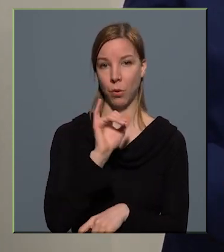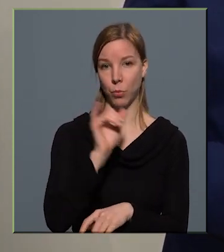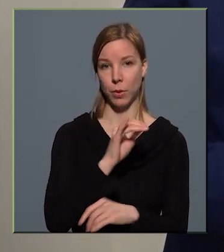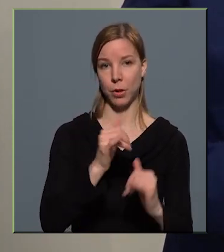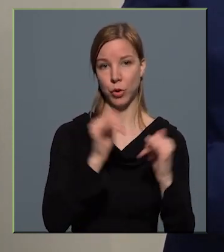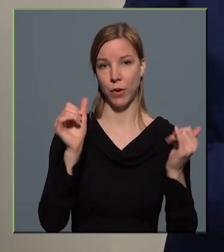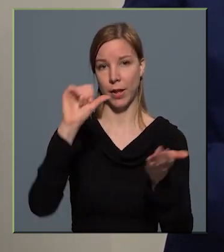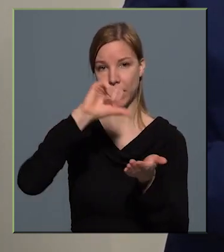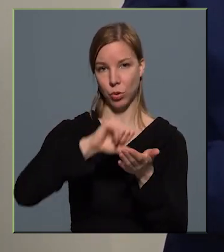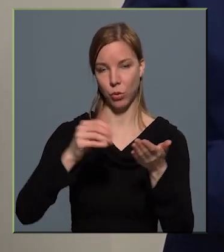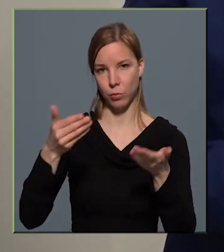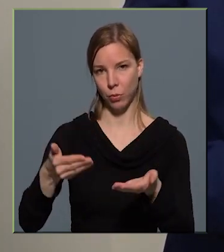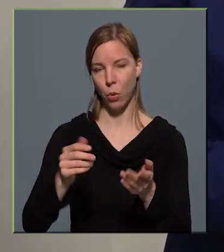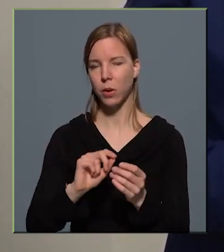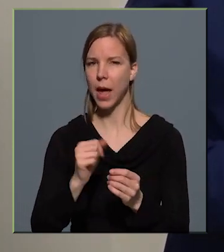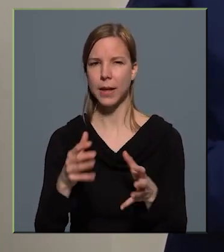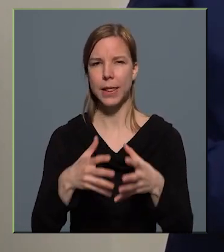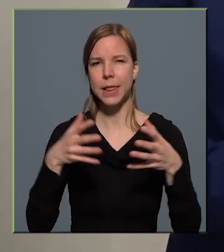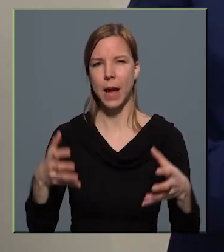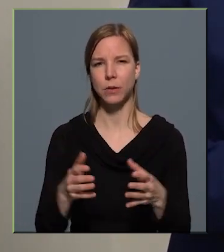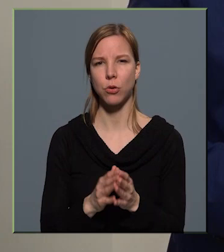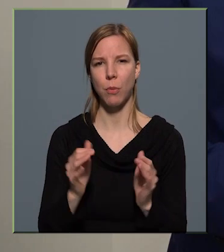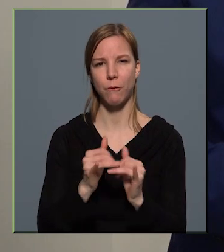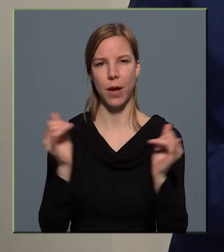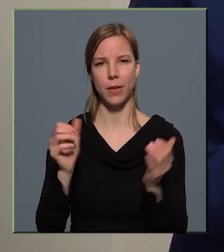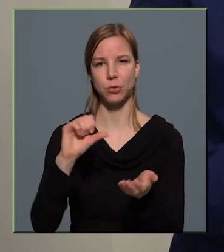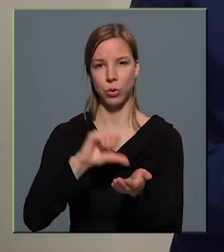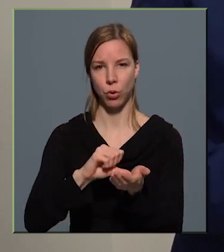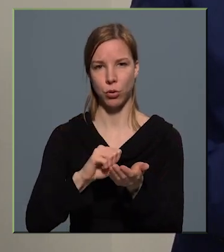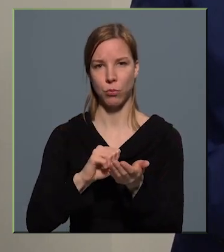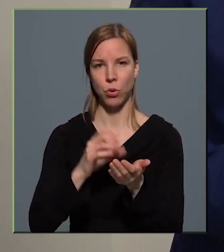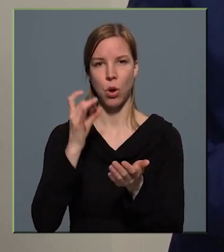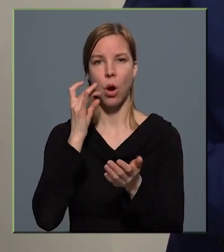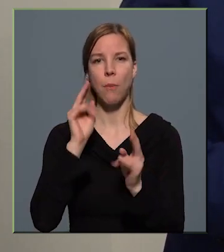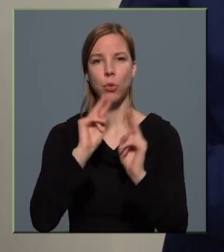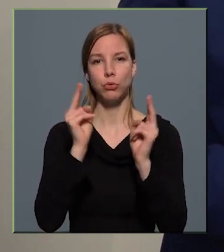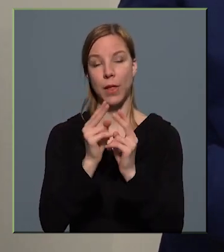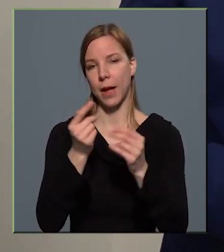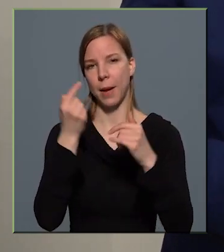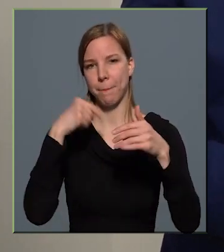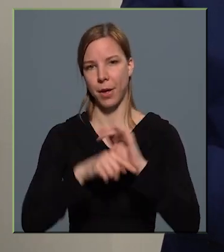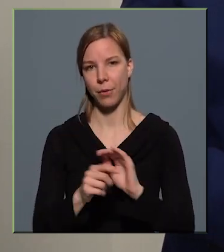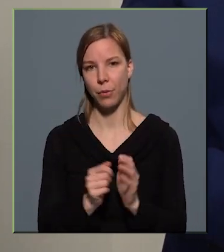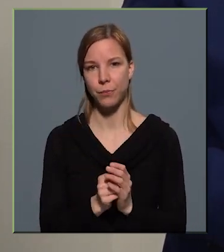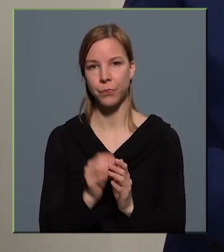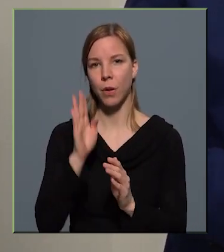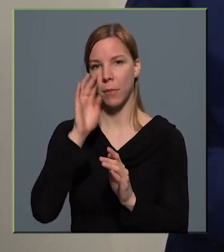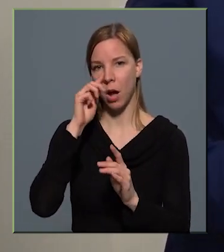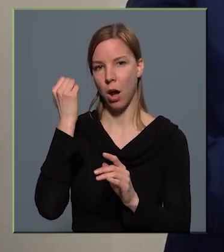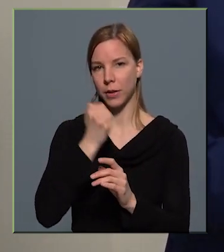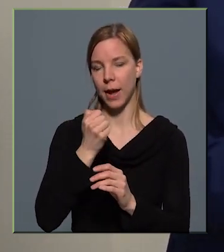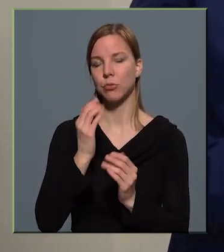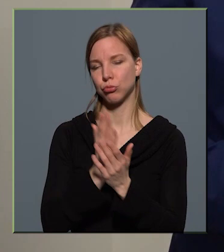az egyik legnagyobb fejlesztési központ a Boson belül, a Bos világán belül, és ahogy az András már említette,